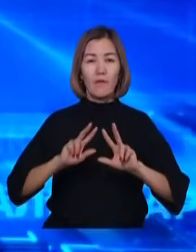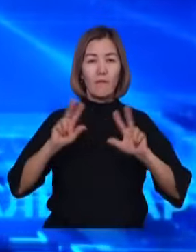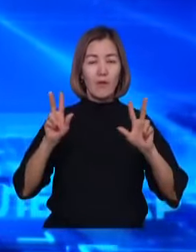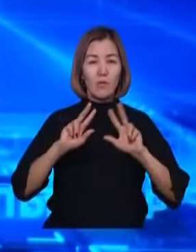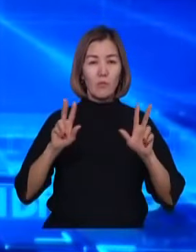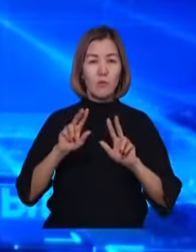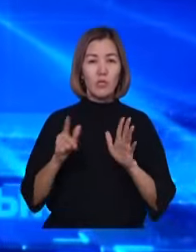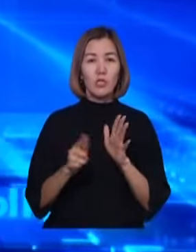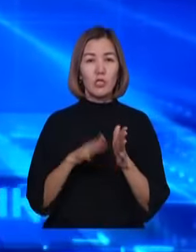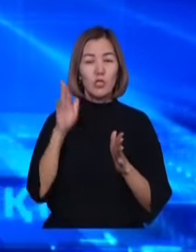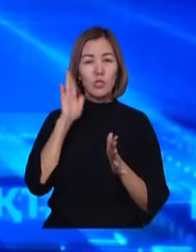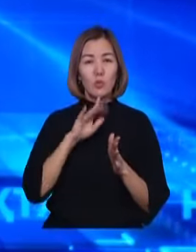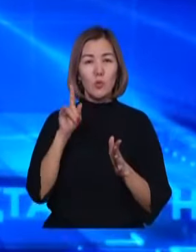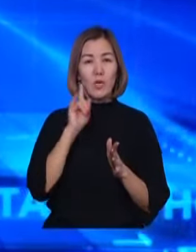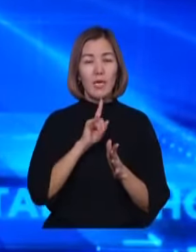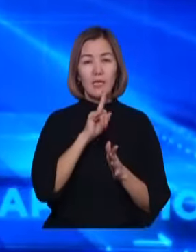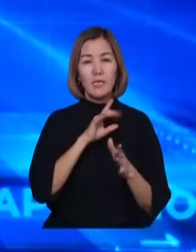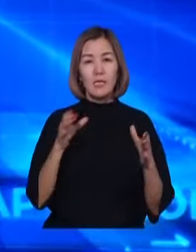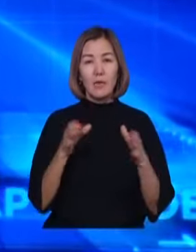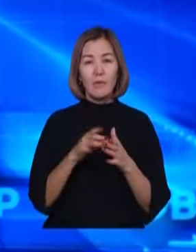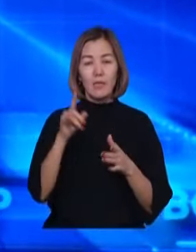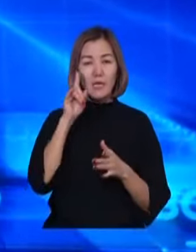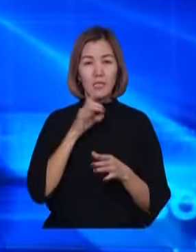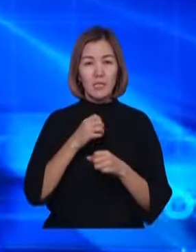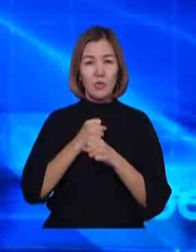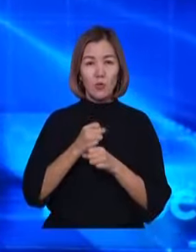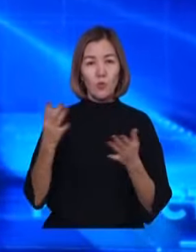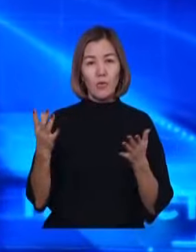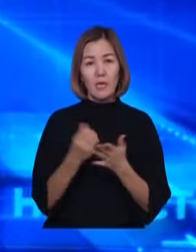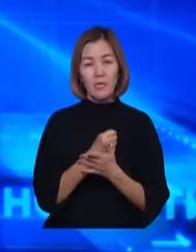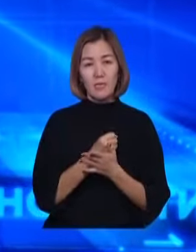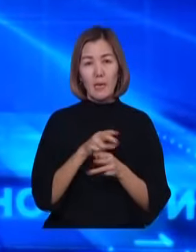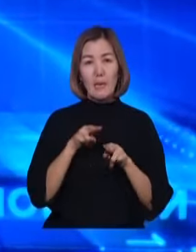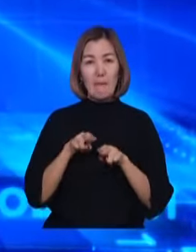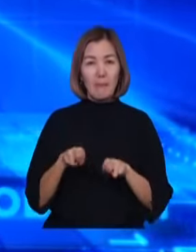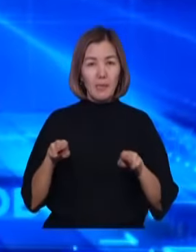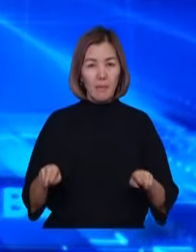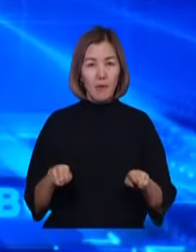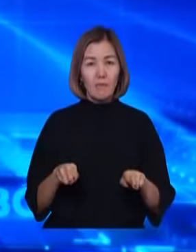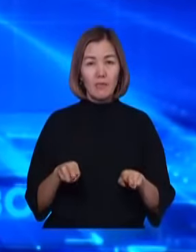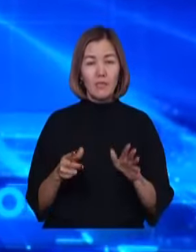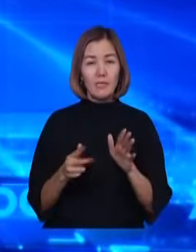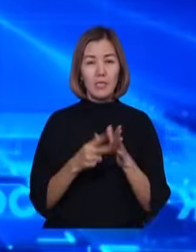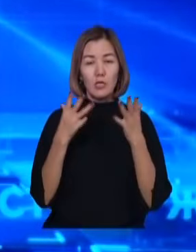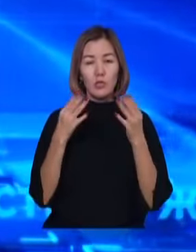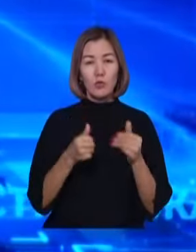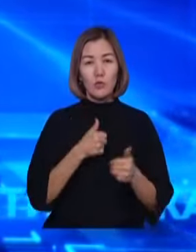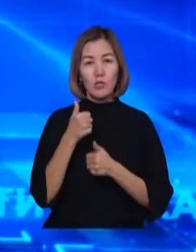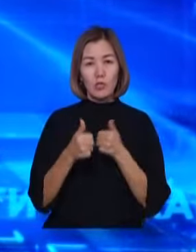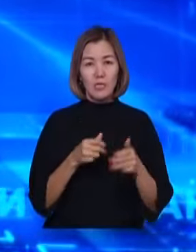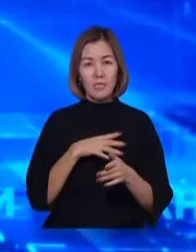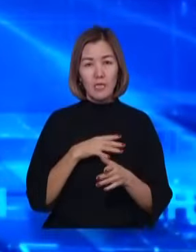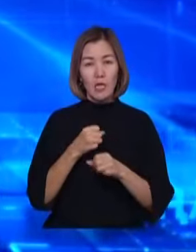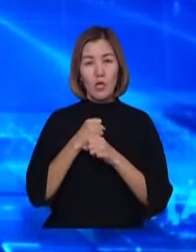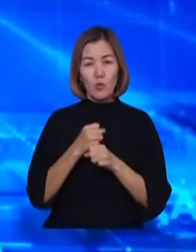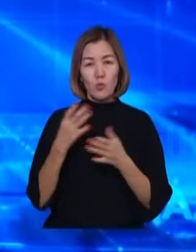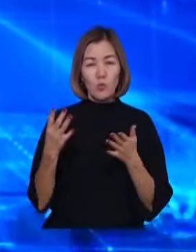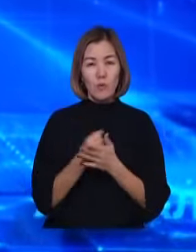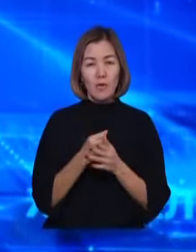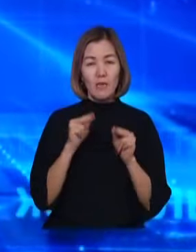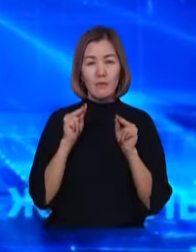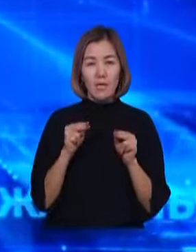Волейболдан Жетісу әйелдер командасы Қазақстан кубогының иегері атанды. Петропавлда өткен бәсеке 8 күнге созылған, ал кубокқа еліміздің